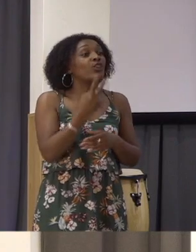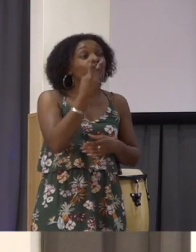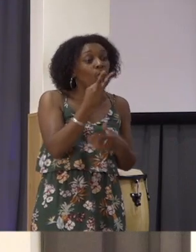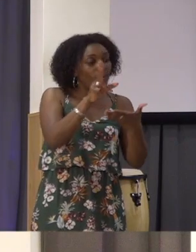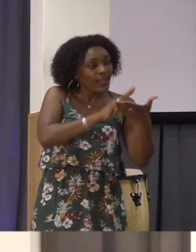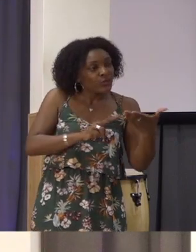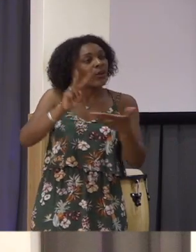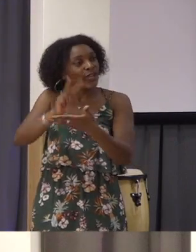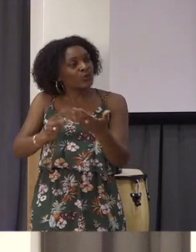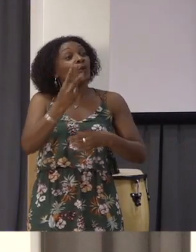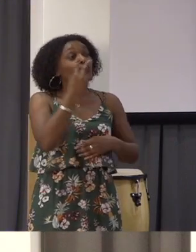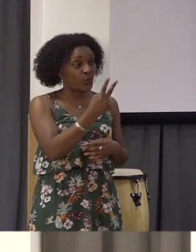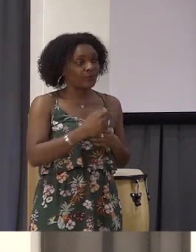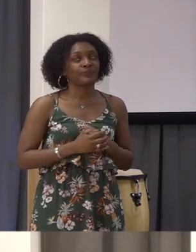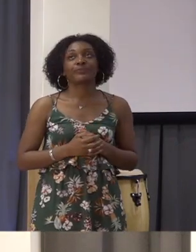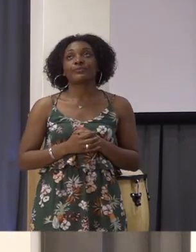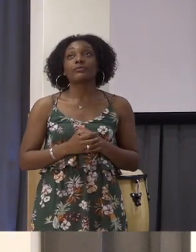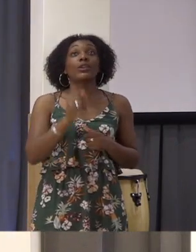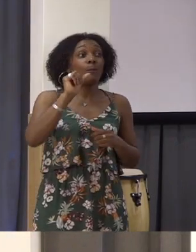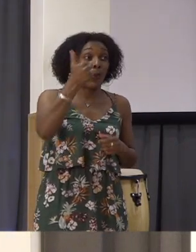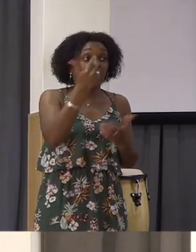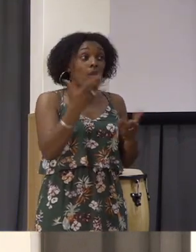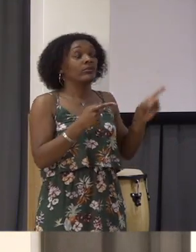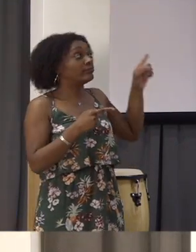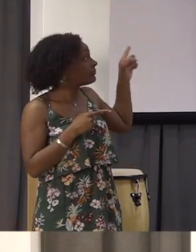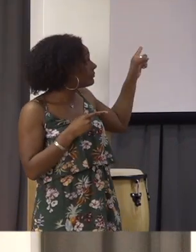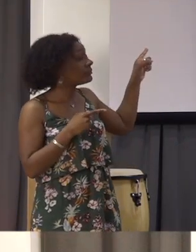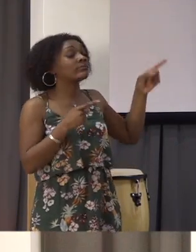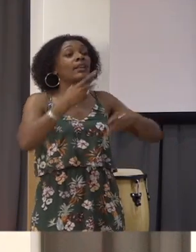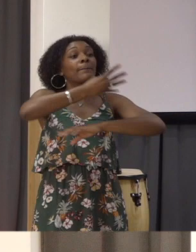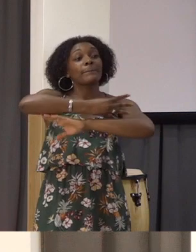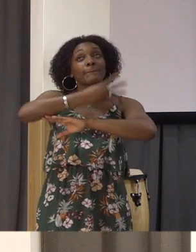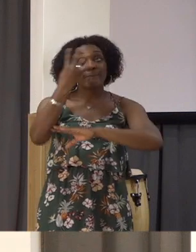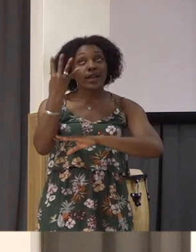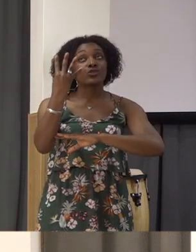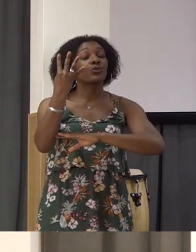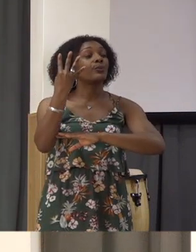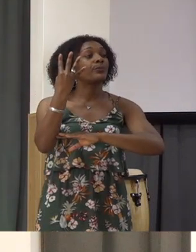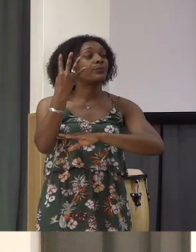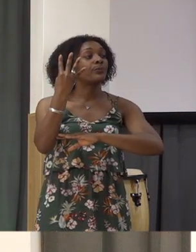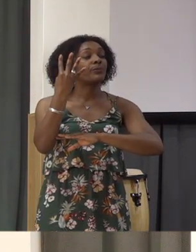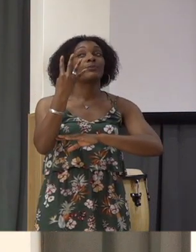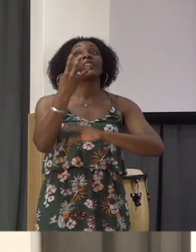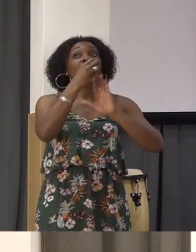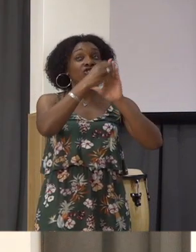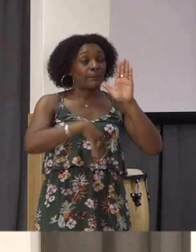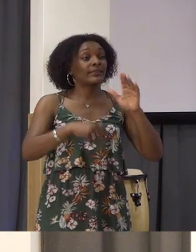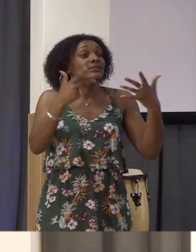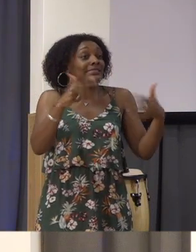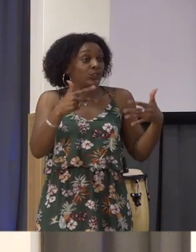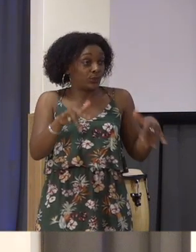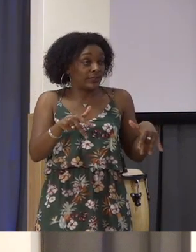lectures. Une première lecture dans l'Évangile de Matthieu, au chapitre